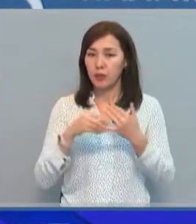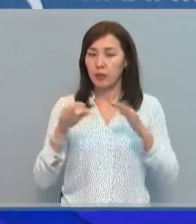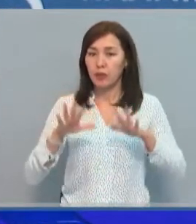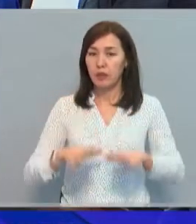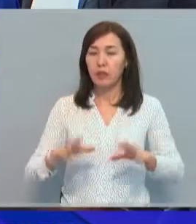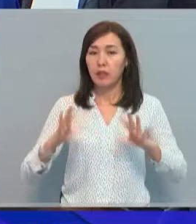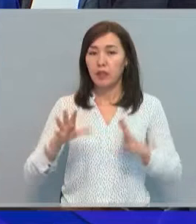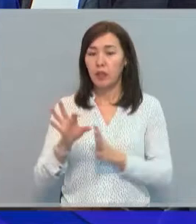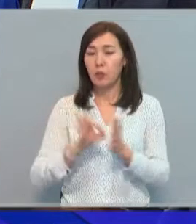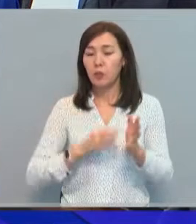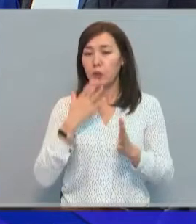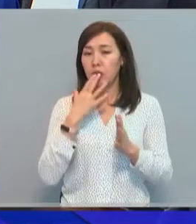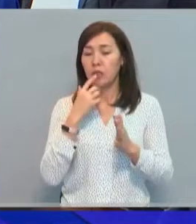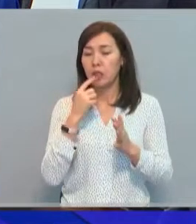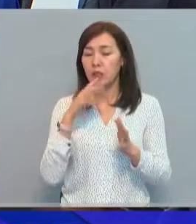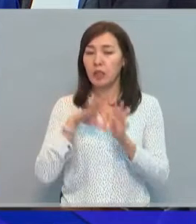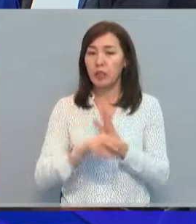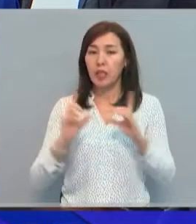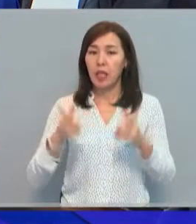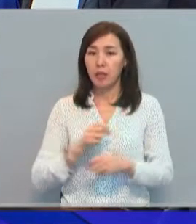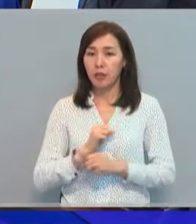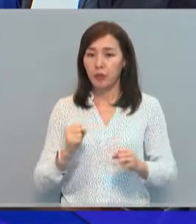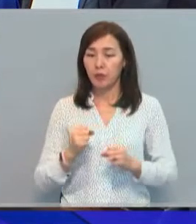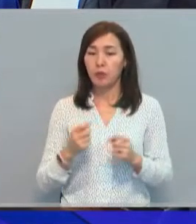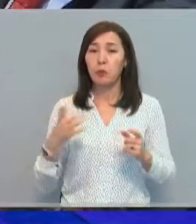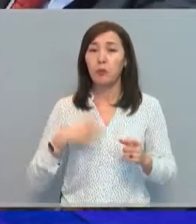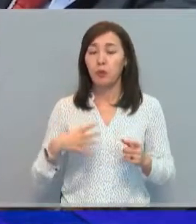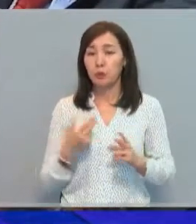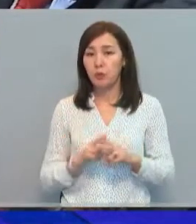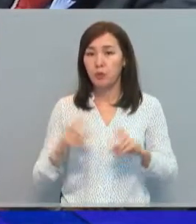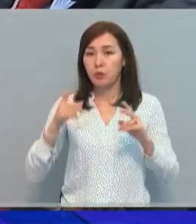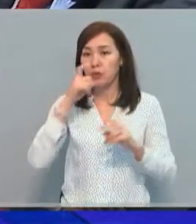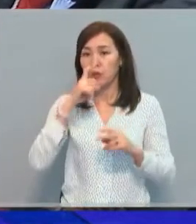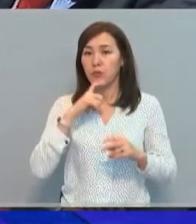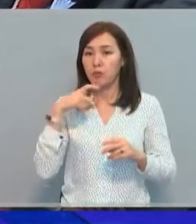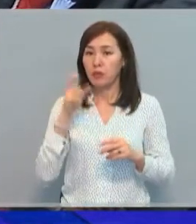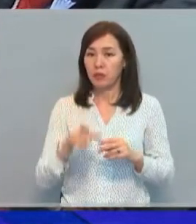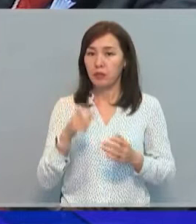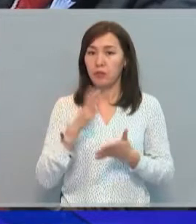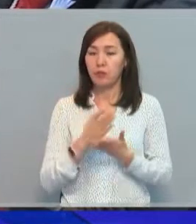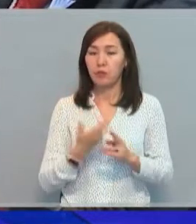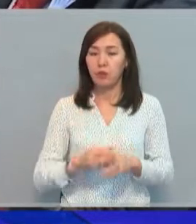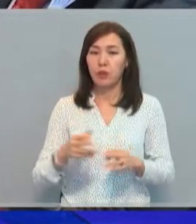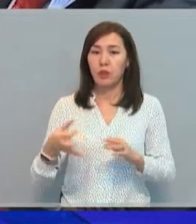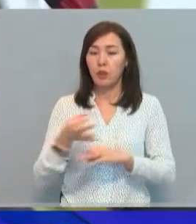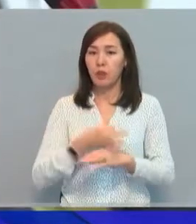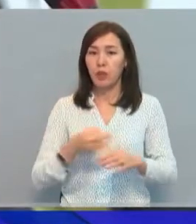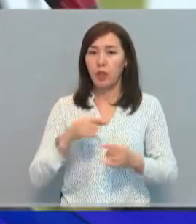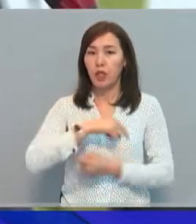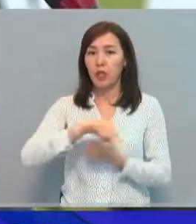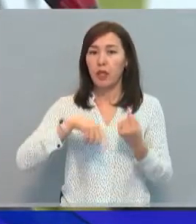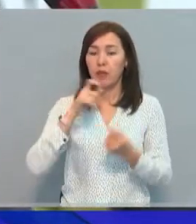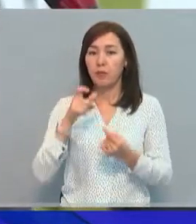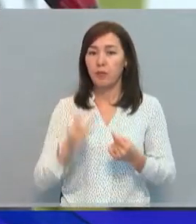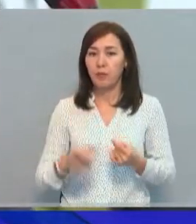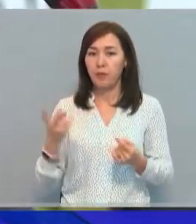жердің табан астында қызылсызыққа еніп кеткеніне келіспейді. Тіпті не үшін олай болғанын түсінбей жүргендер де бар. Өйткені аталған аумақтағы бизнес